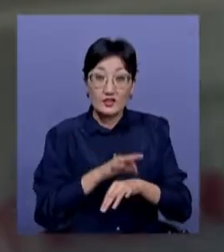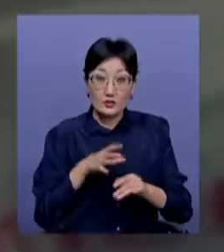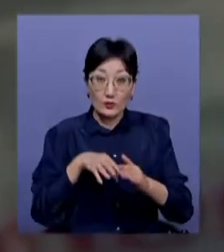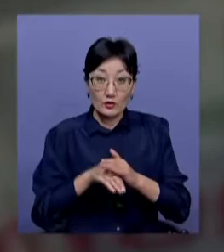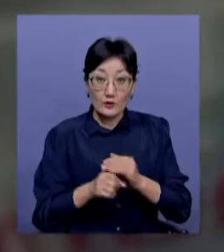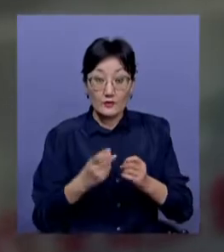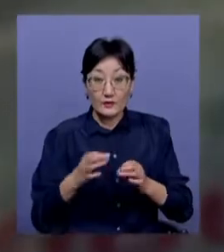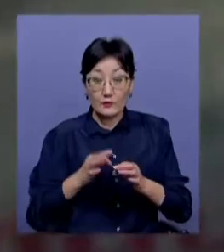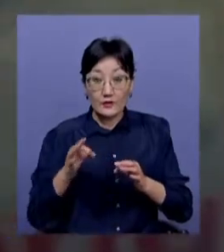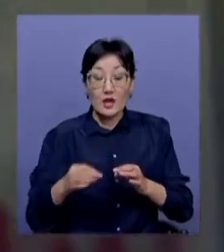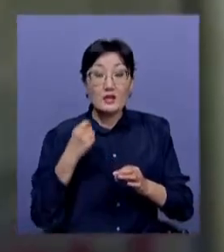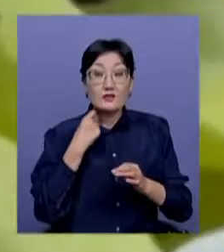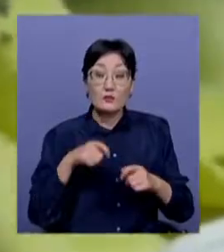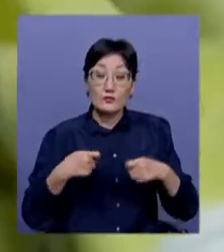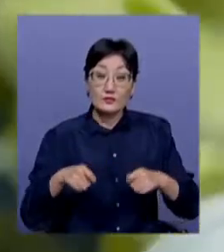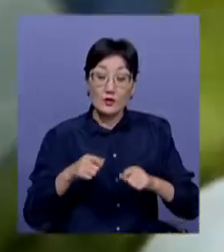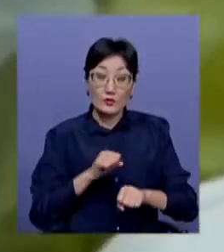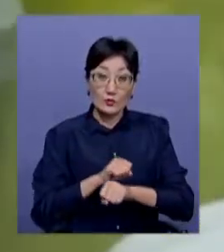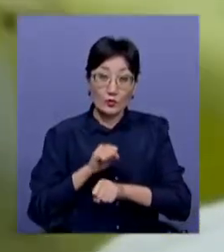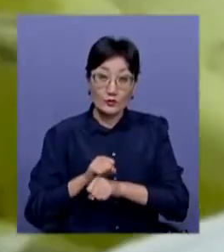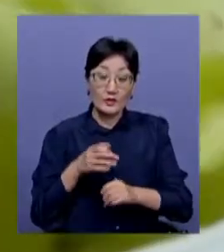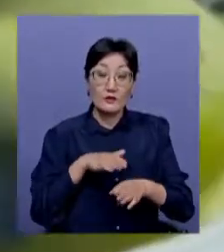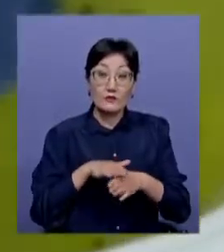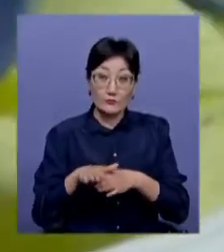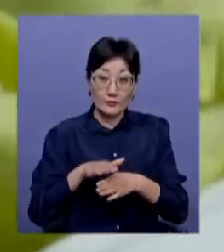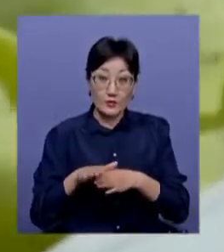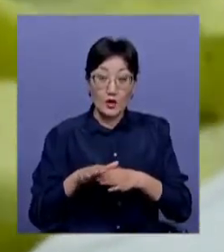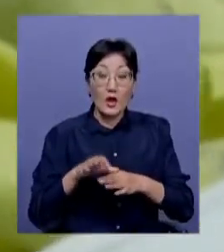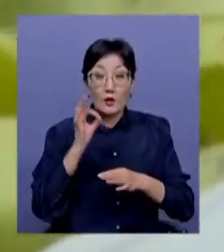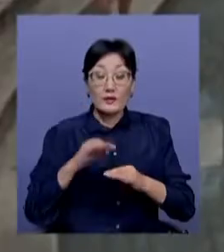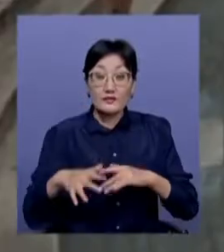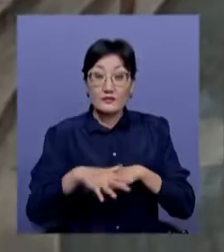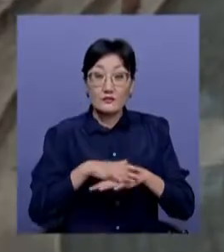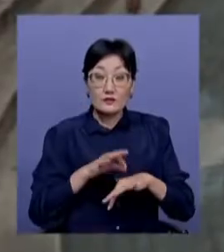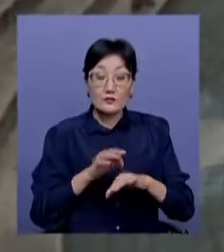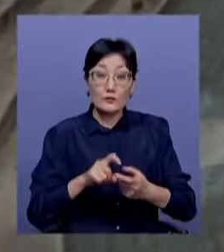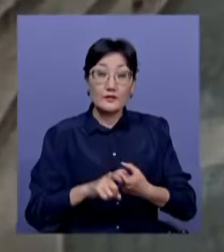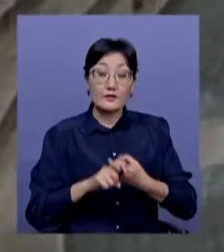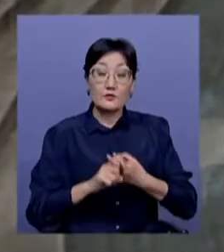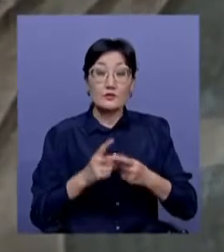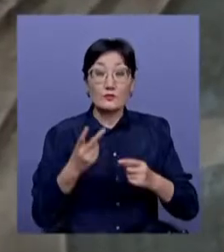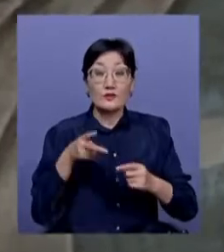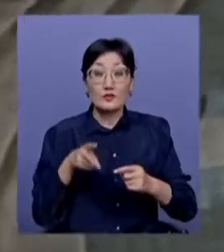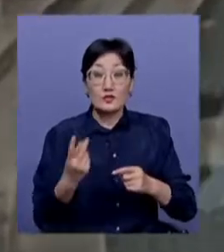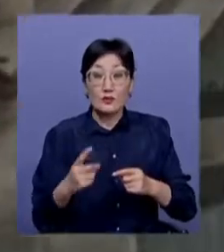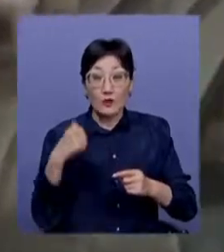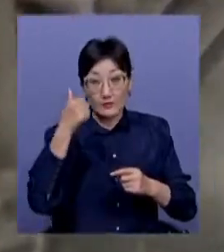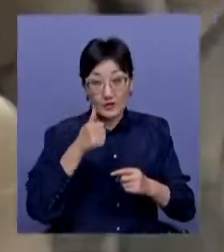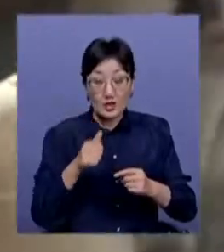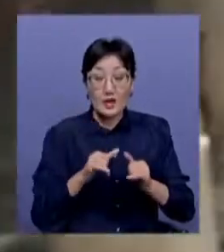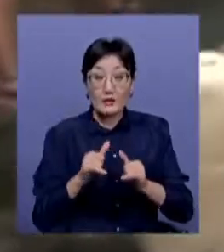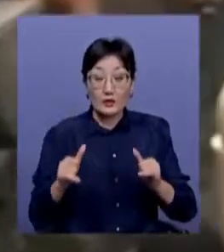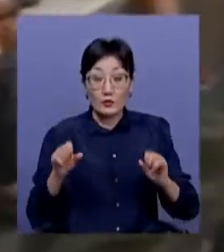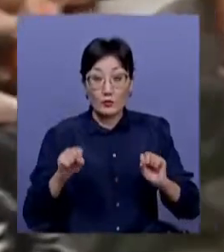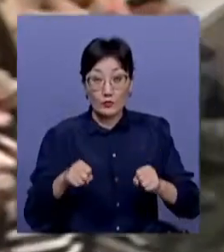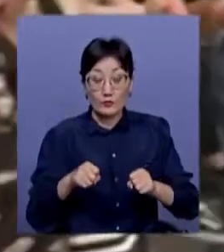кей өңірлерде ішімдіктің сатылымын тоқтатуды қолға алмақ. Жалпы Германия халқы коронавирус індетінің 2021 жылы да тарауы мүмкін